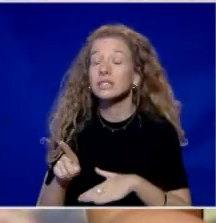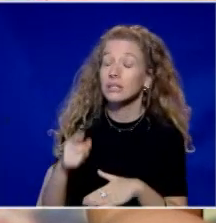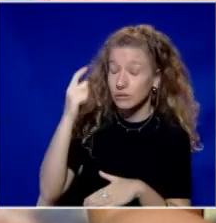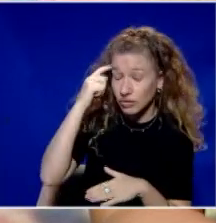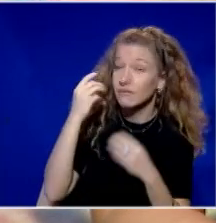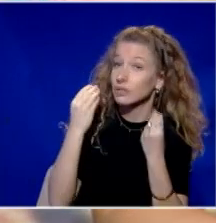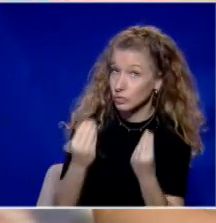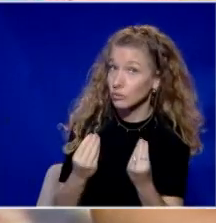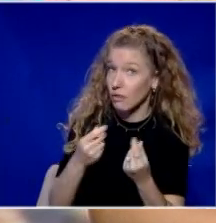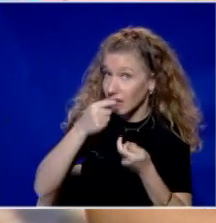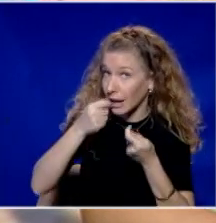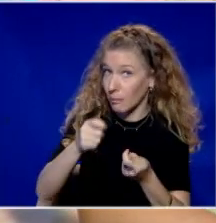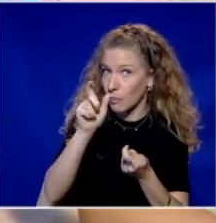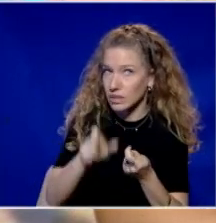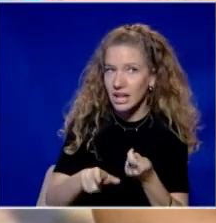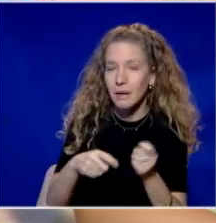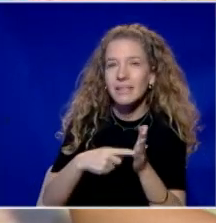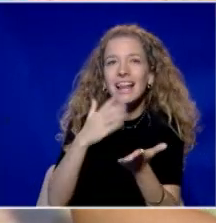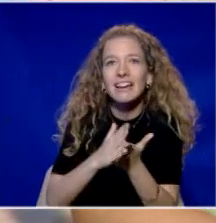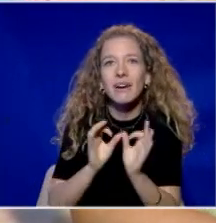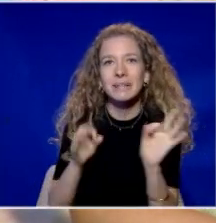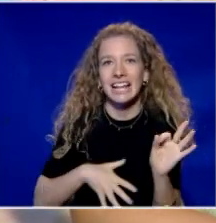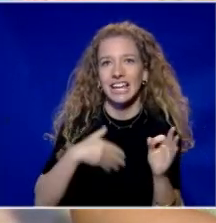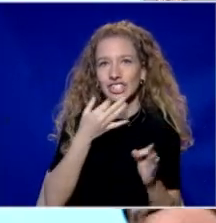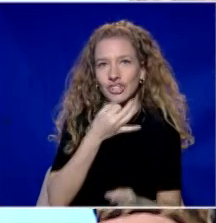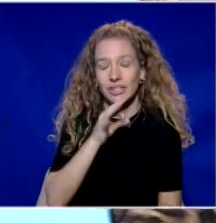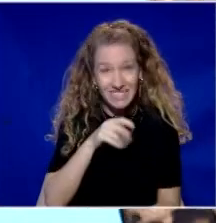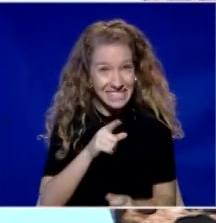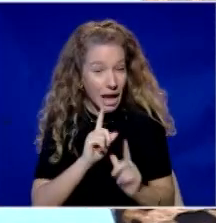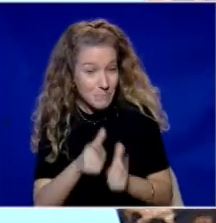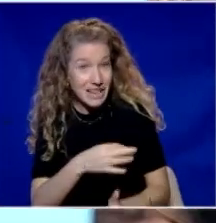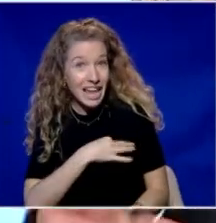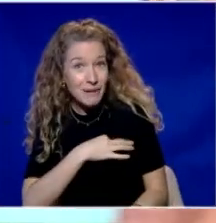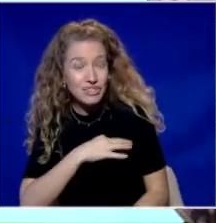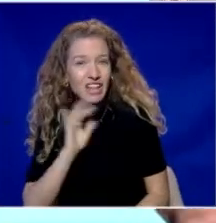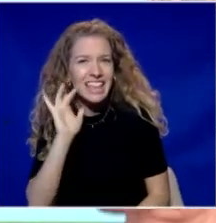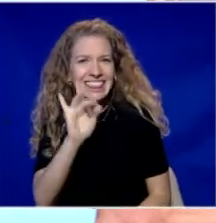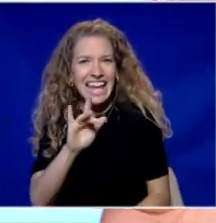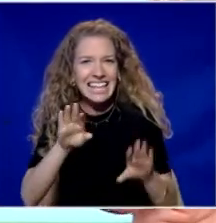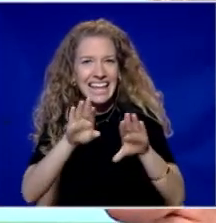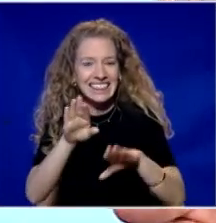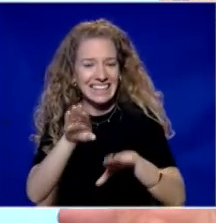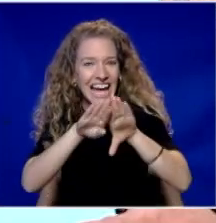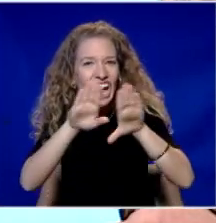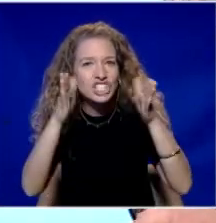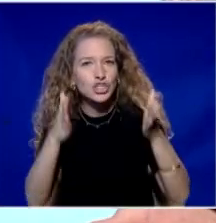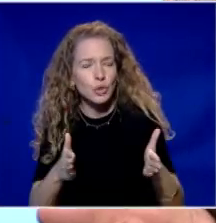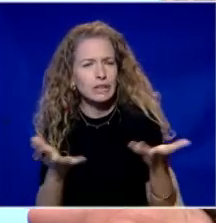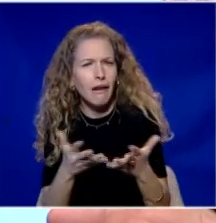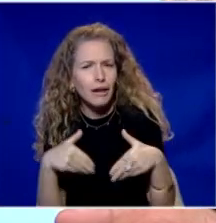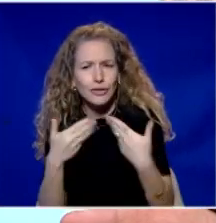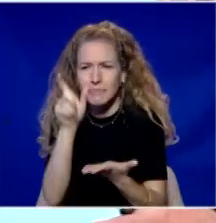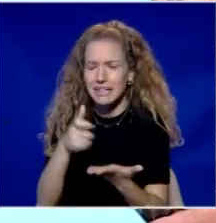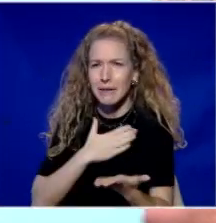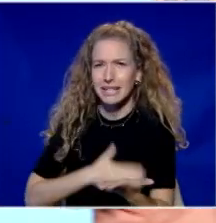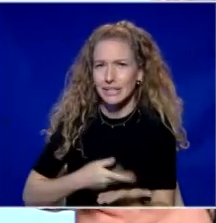אז ההרגשה היא כבר מתחילה להרגיש יותר טוב, לא? וזאת המלחמה שלי כנגד כל הרשויות. איך אתם נותנים לבני אדם לרצות למות? היא בעצם מה